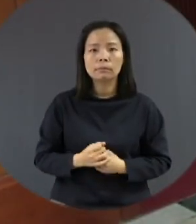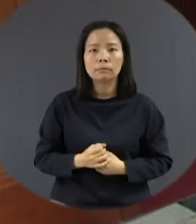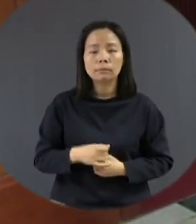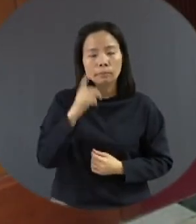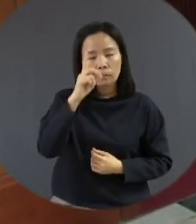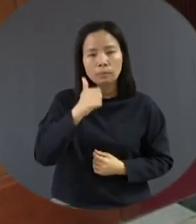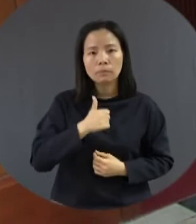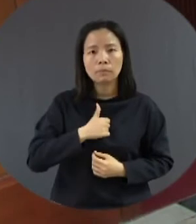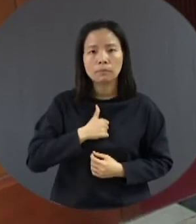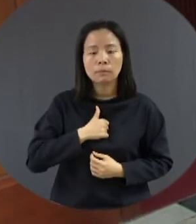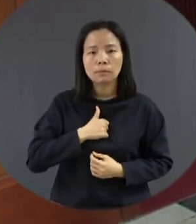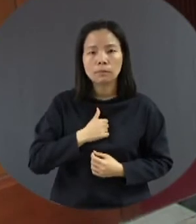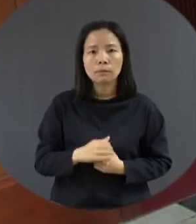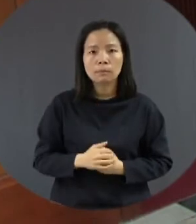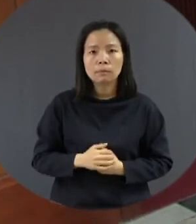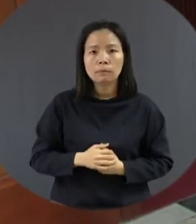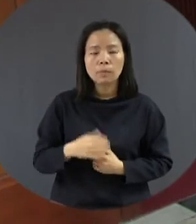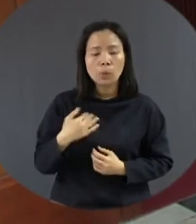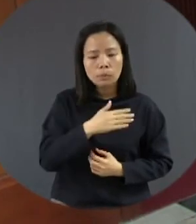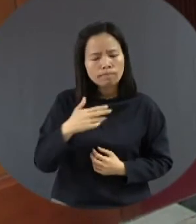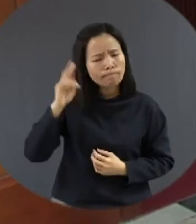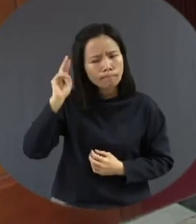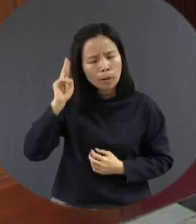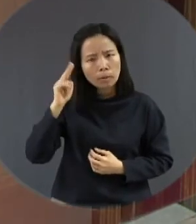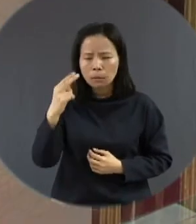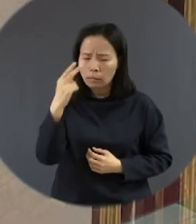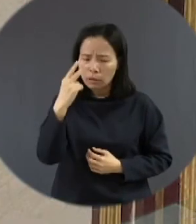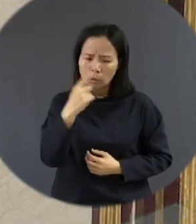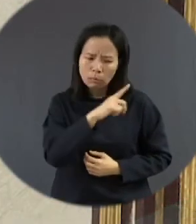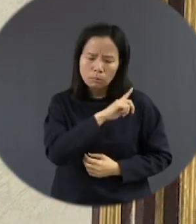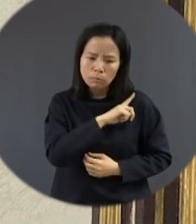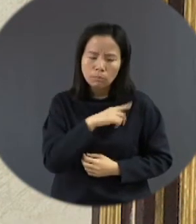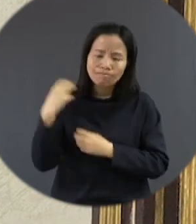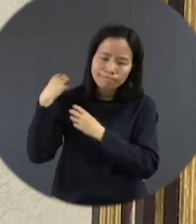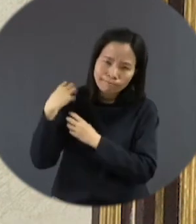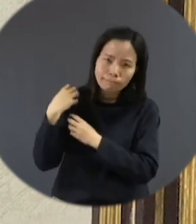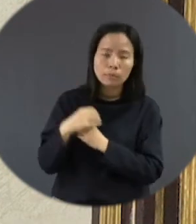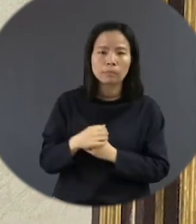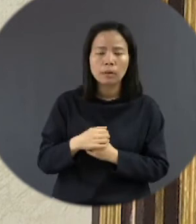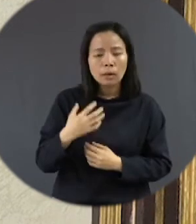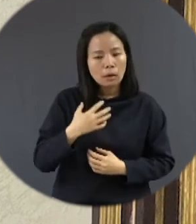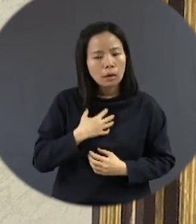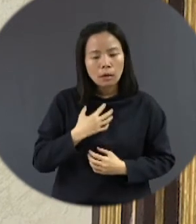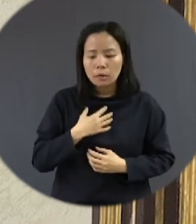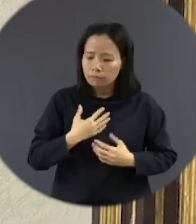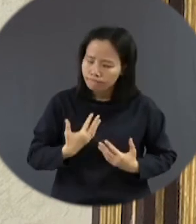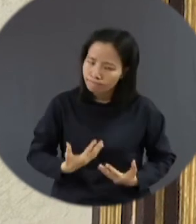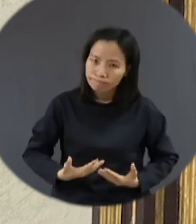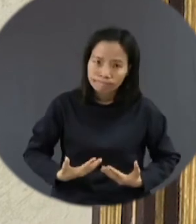主，我们时时只看到自己的担子，并认为它很沉